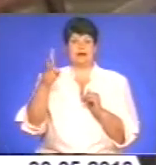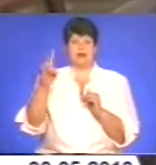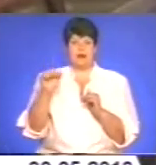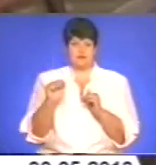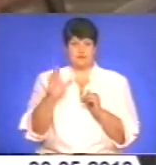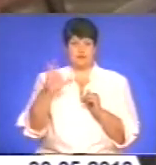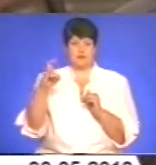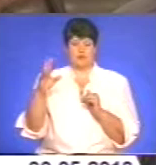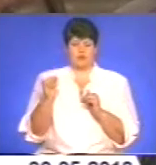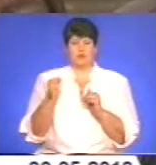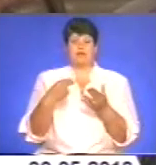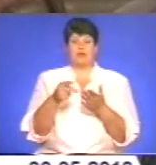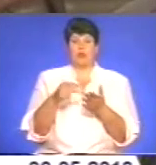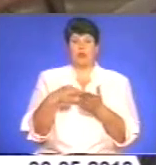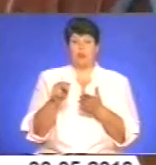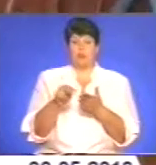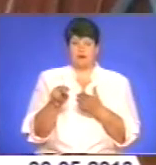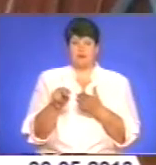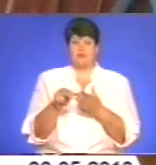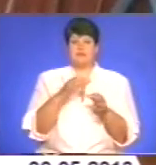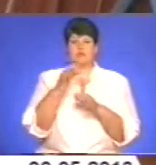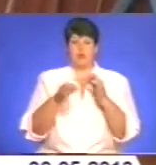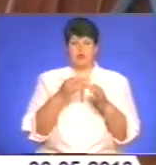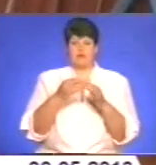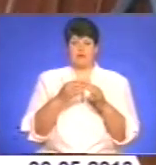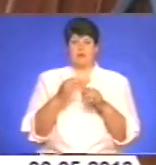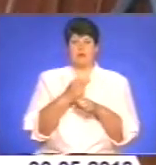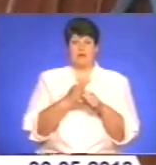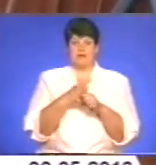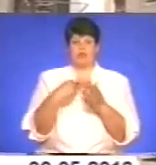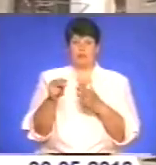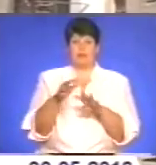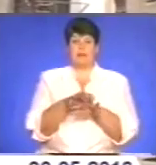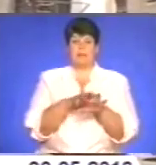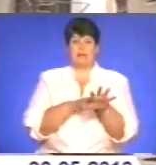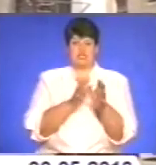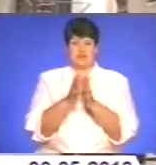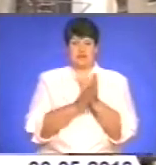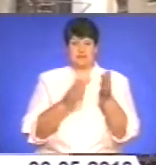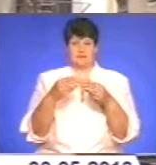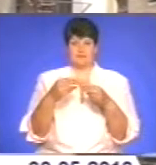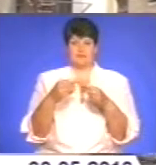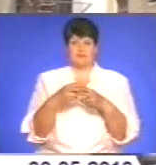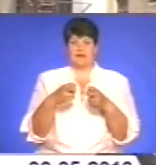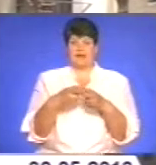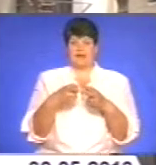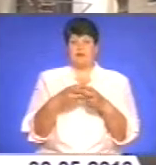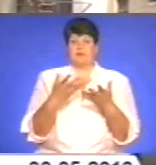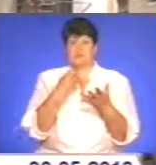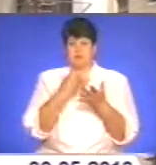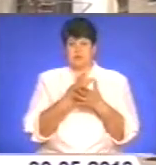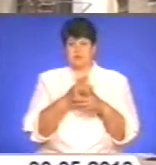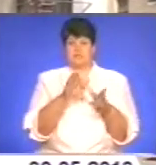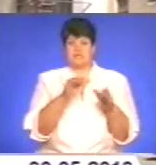вчиненням крадіжки вони придбали в цілодобовій аптеці резинові перчатки. Приглянулися до «Жигулів». Машина без будь-яких